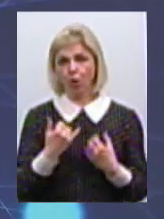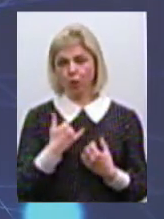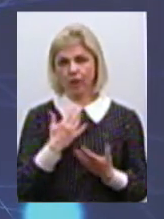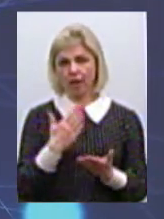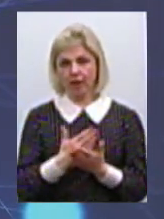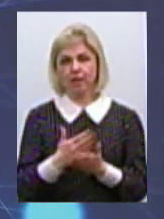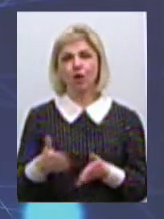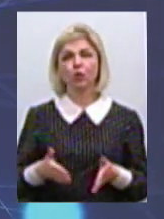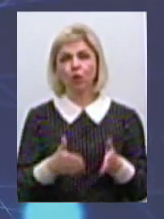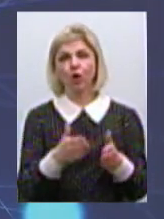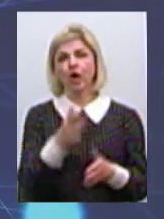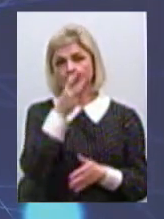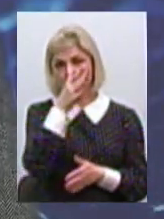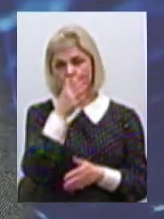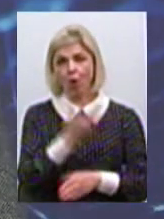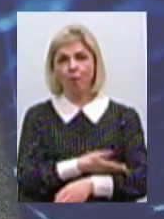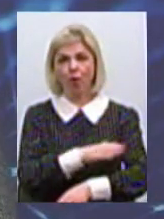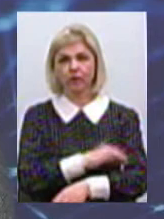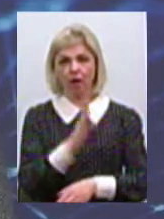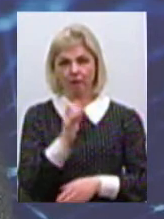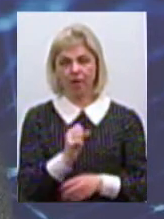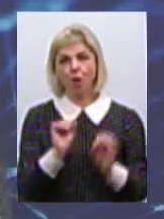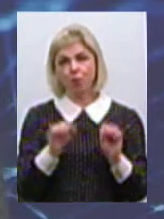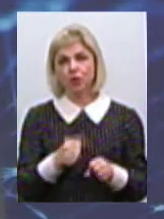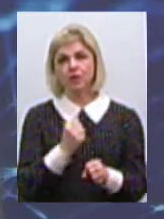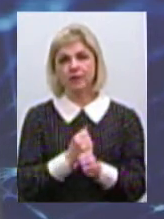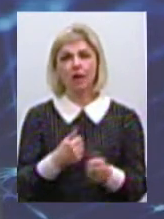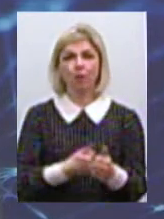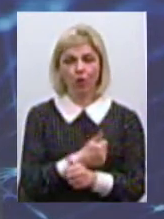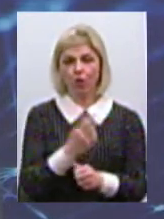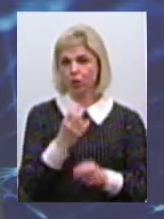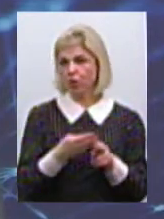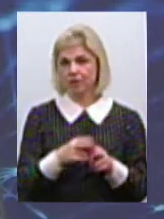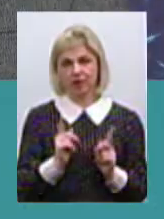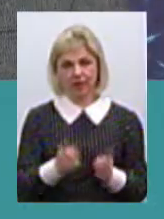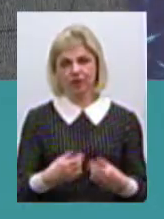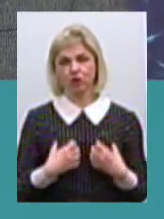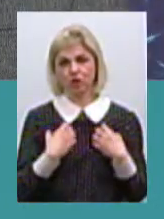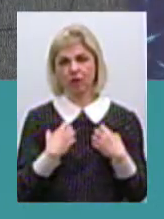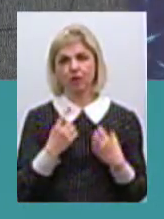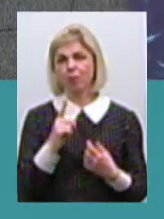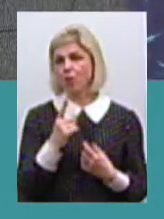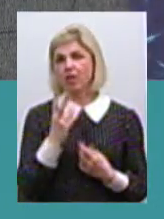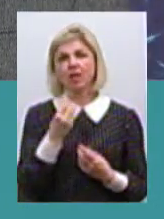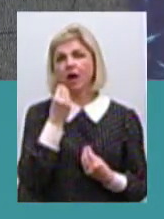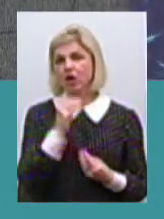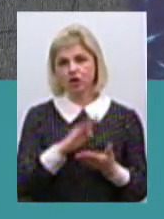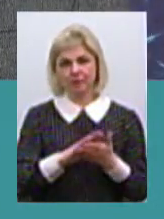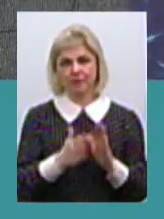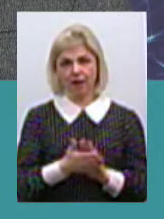Кишинів-Полтава, якою можна було б теж влаштувати об'їзд. Ну, це дійсно злий жарт, тому що вона теж в найкращому стані, м'яко